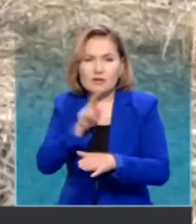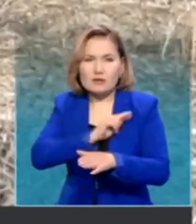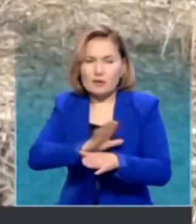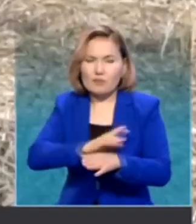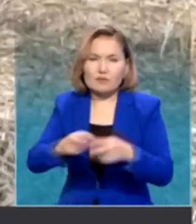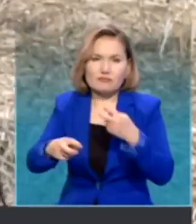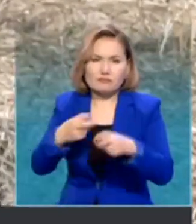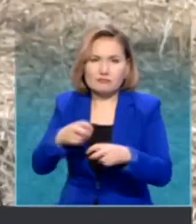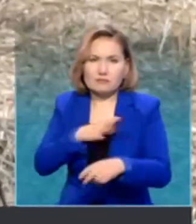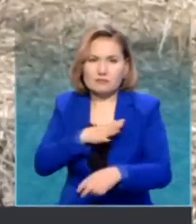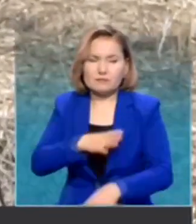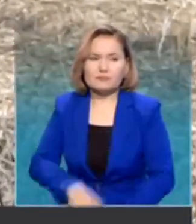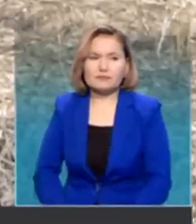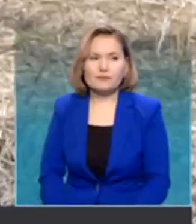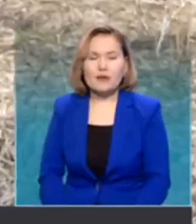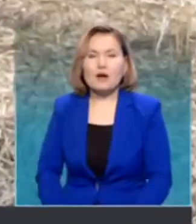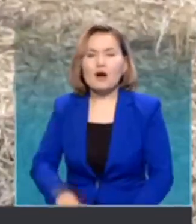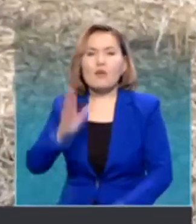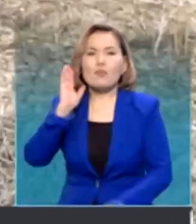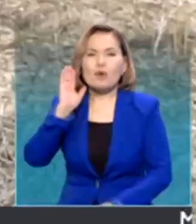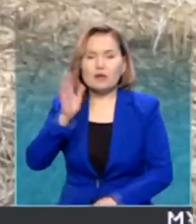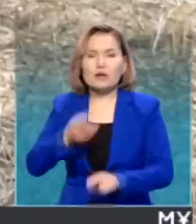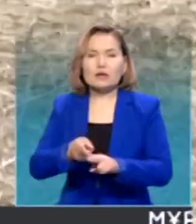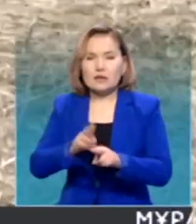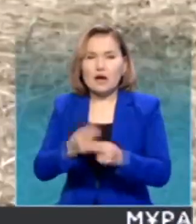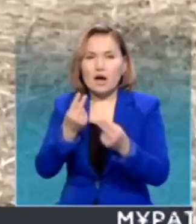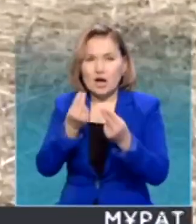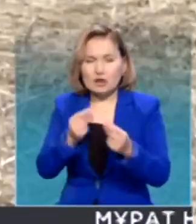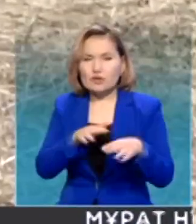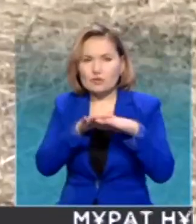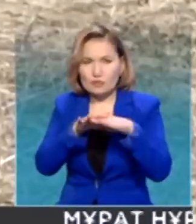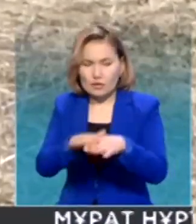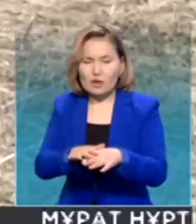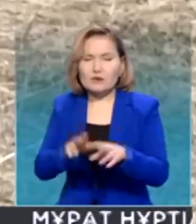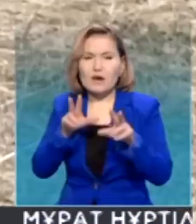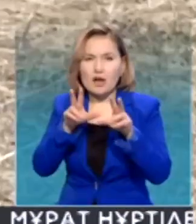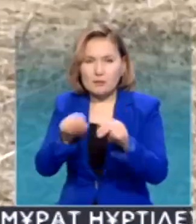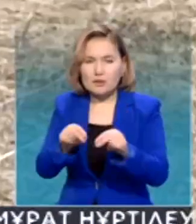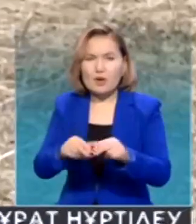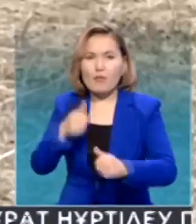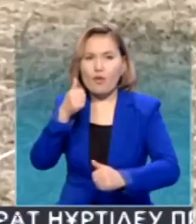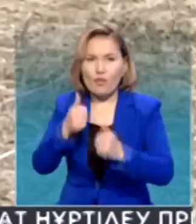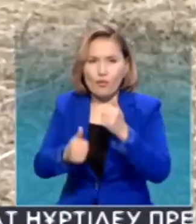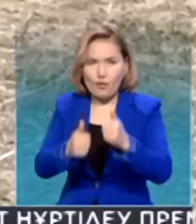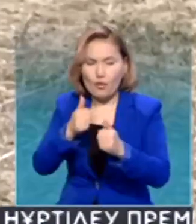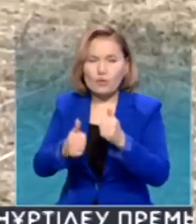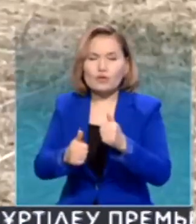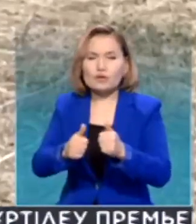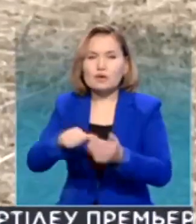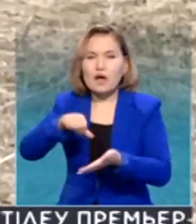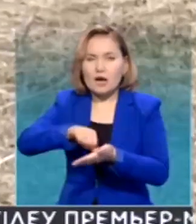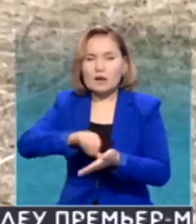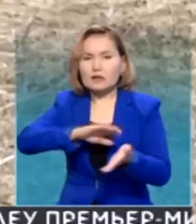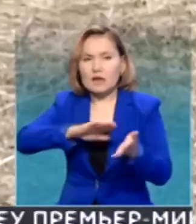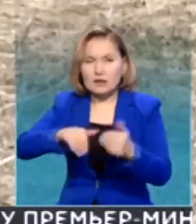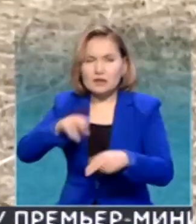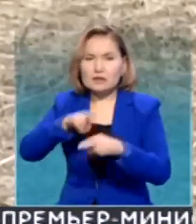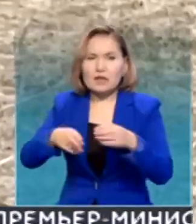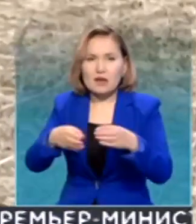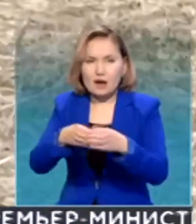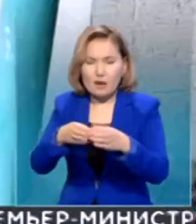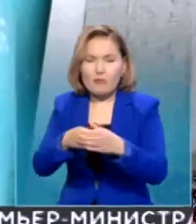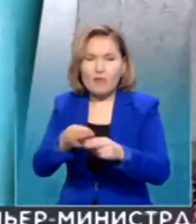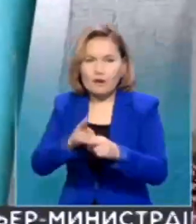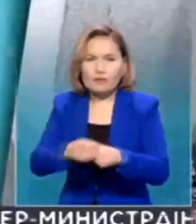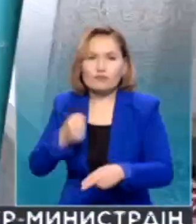бөлім басшыларымен ақылдасып, осы алдағы сессияда ақша қойылады, конкурс ойнатылады, сол кезде түбегейлі шешіледі. Оған шейін біз ары қарай апармаймыз, жұмыс